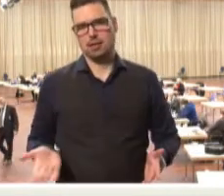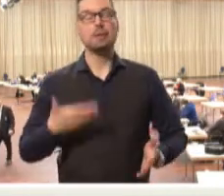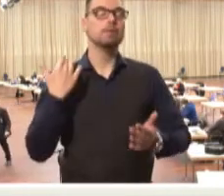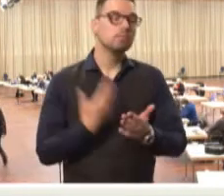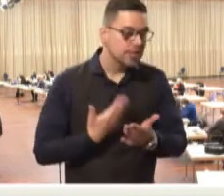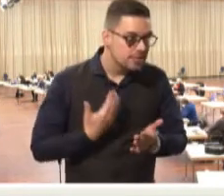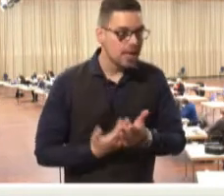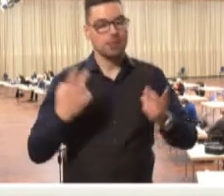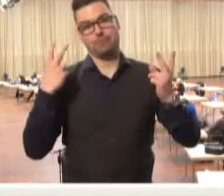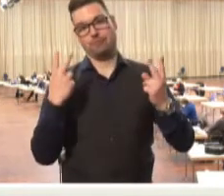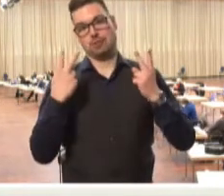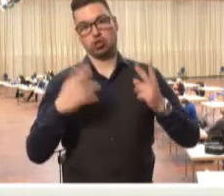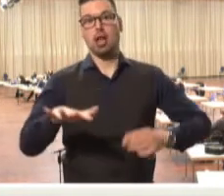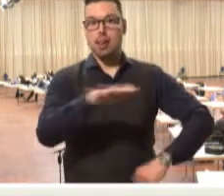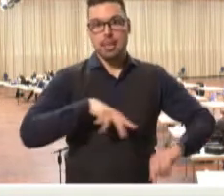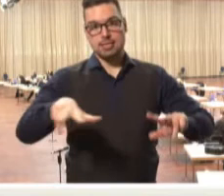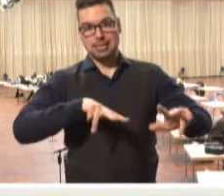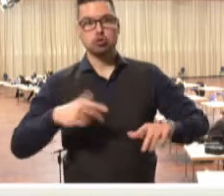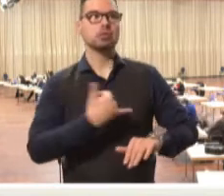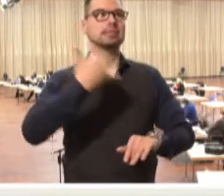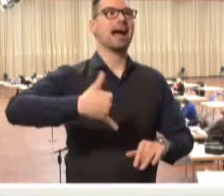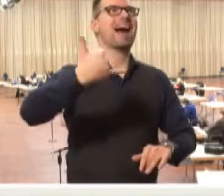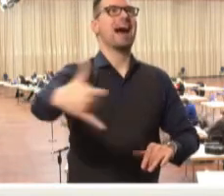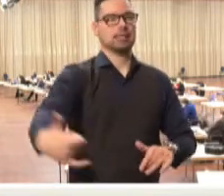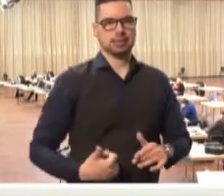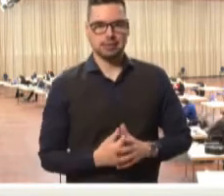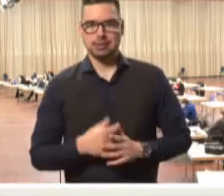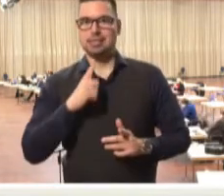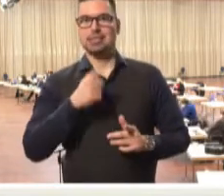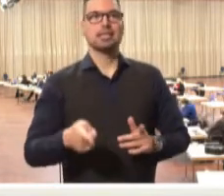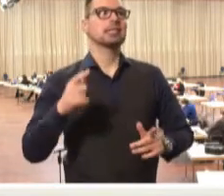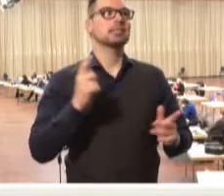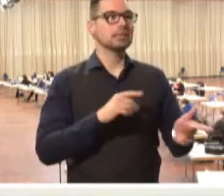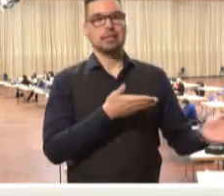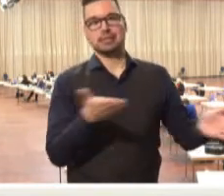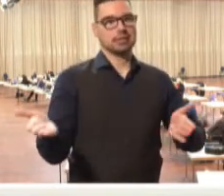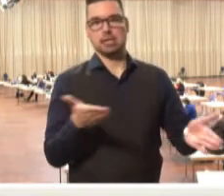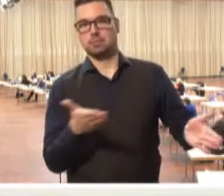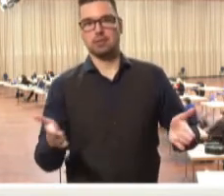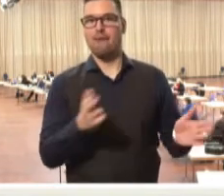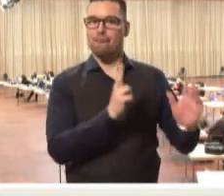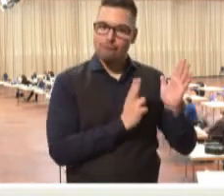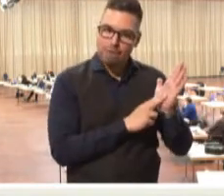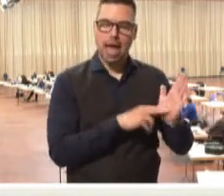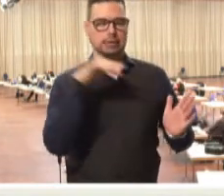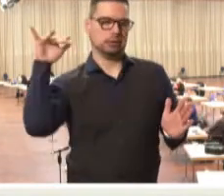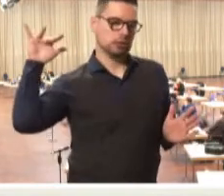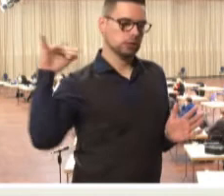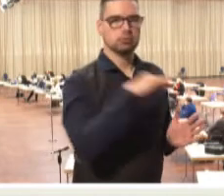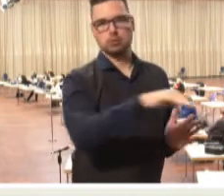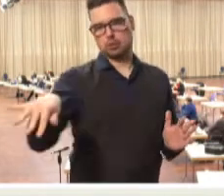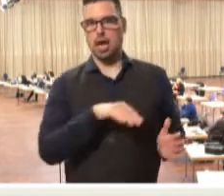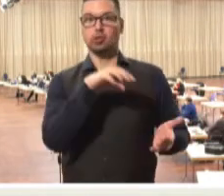ich, war es richtig, dass diese Landesregierung seit vielen Jahren gesagt hat, der Ähn wie der Anna hat eine Wertschätzung verdient. Die